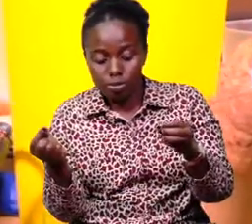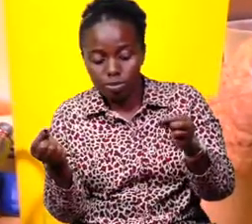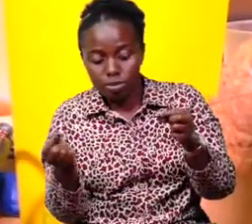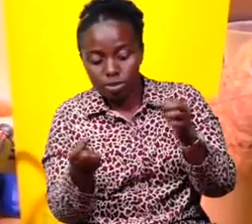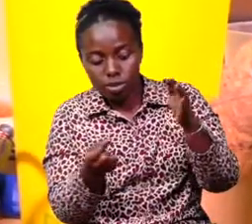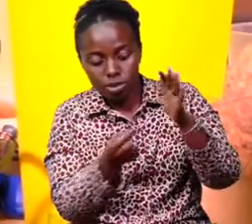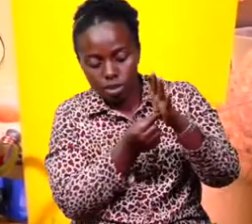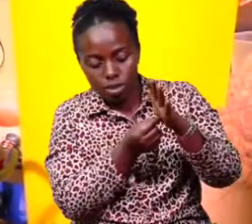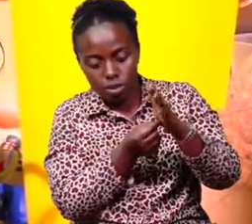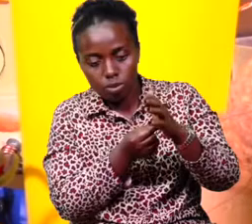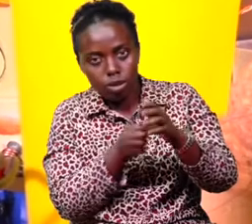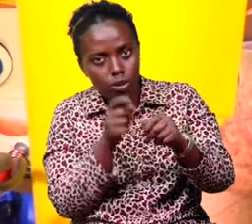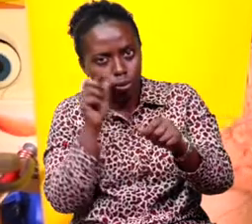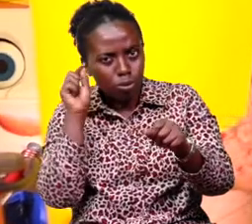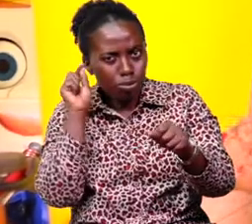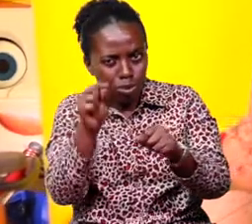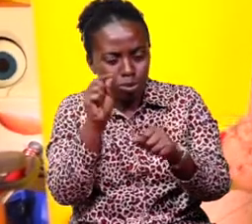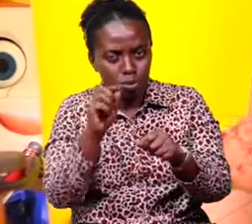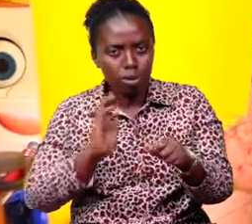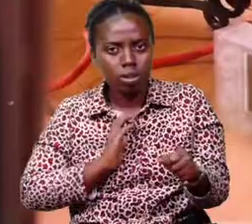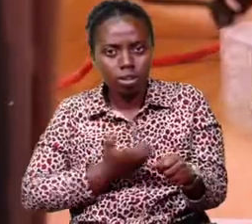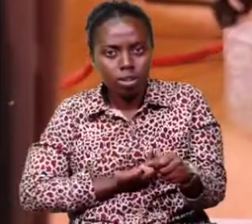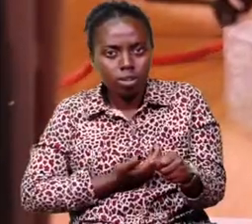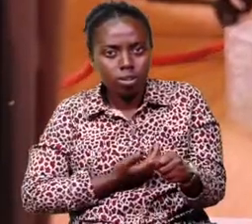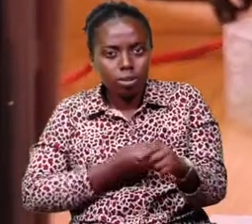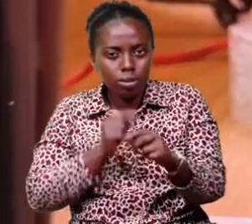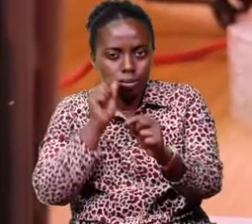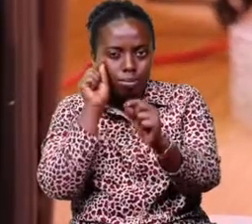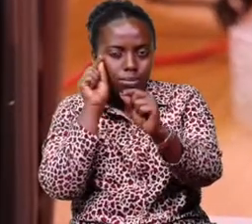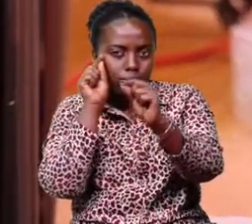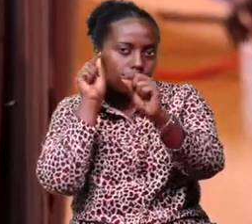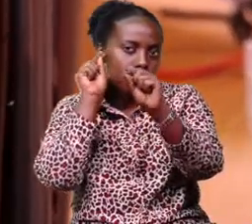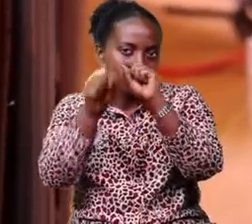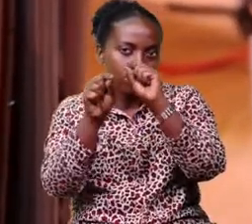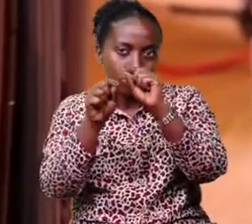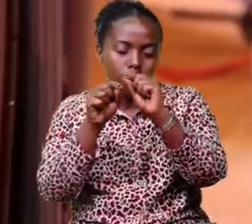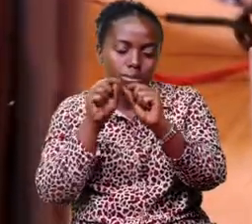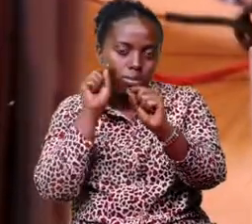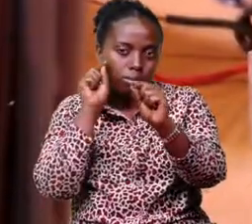turagacomeka kuri ya misumari yacu nanone twavugaga.